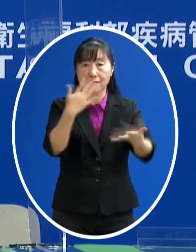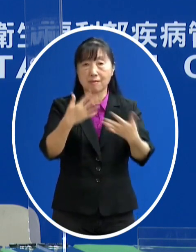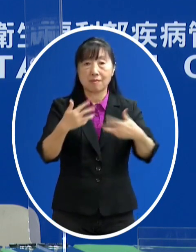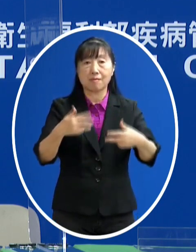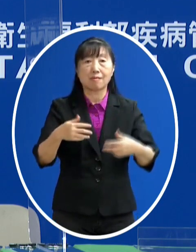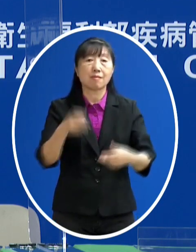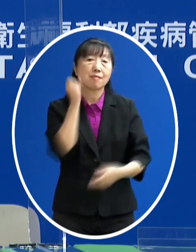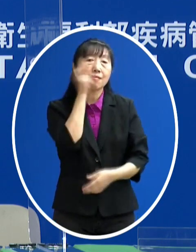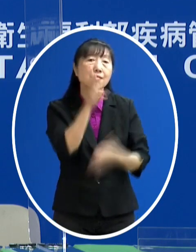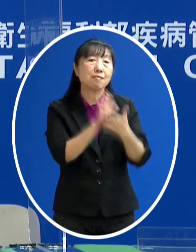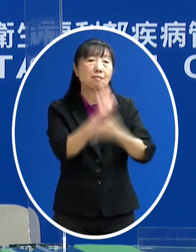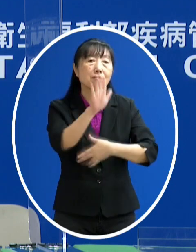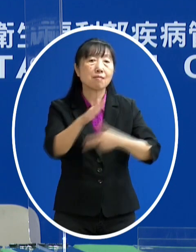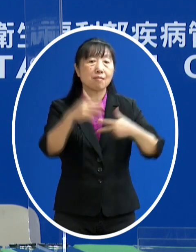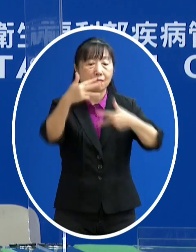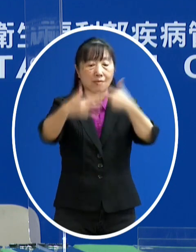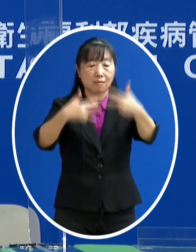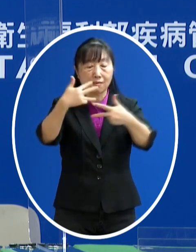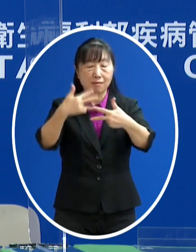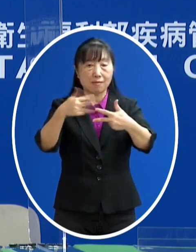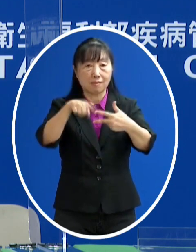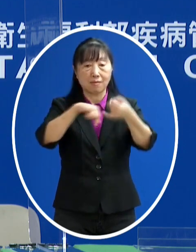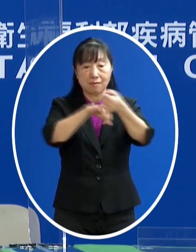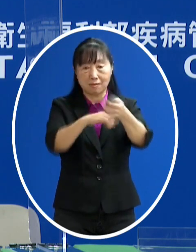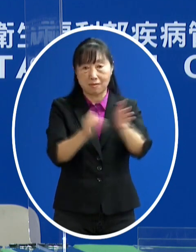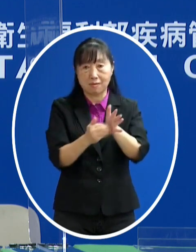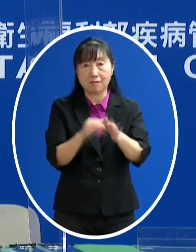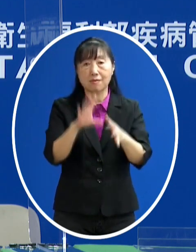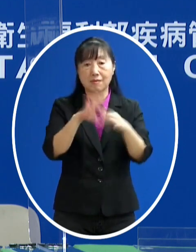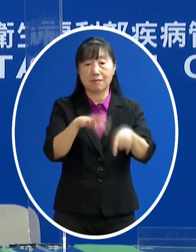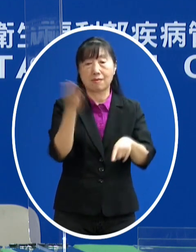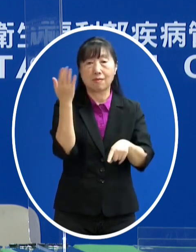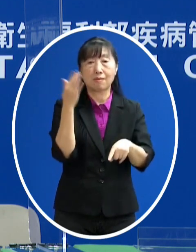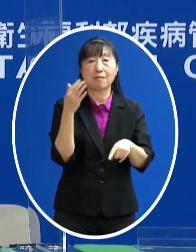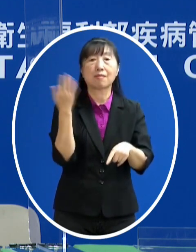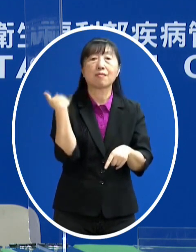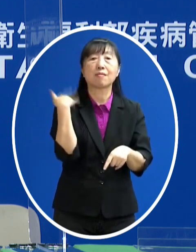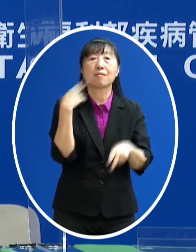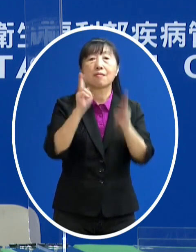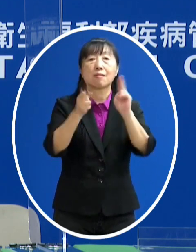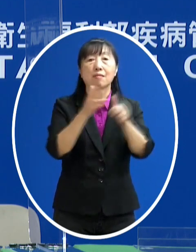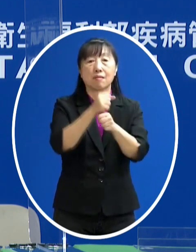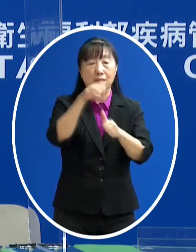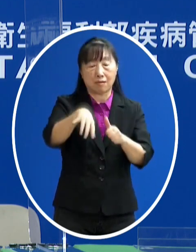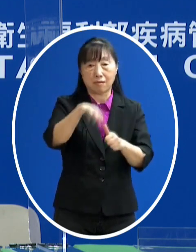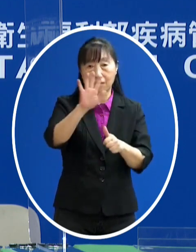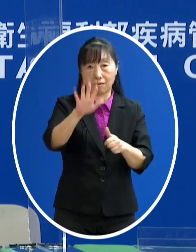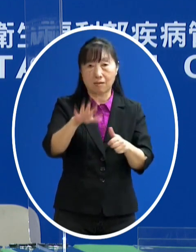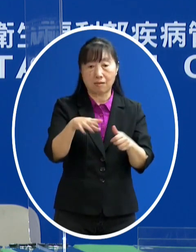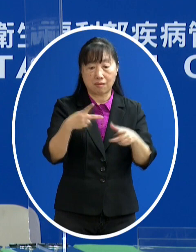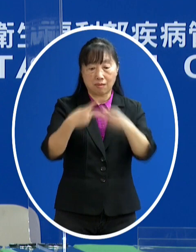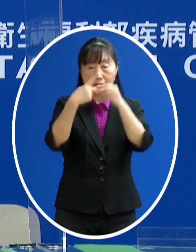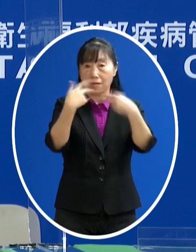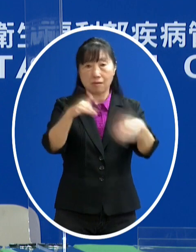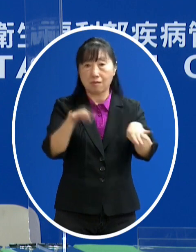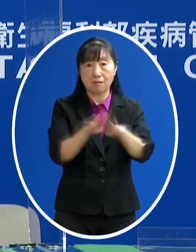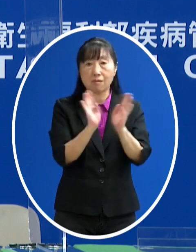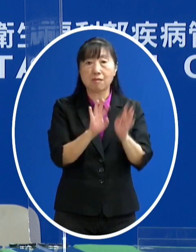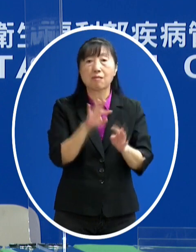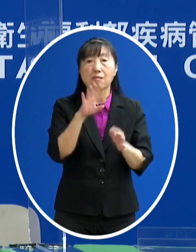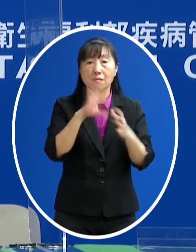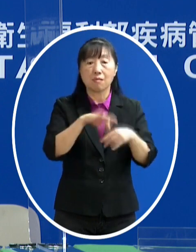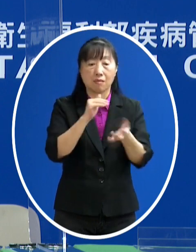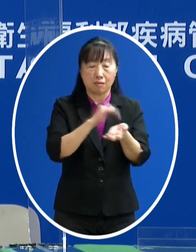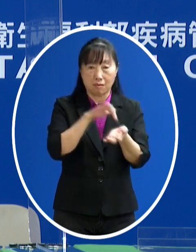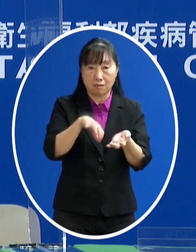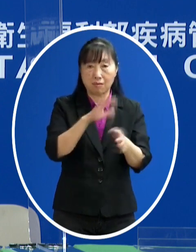齁。那之前因为指挥中心暂时还没有开放施打第二剂的时候，有一些医疗院所都会通知当事